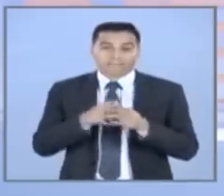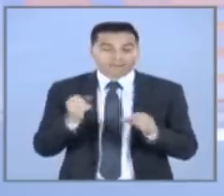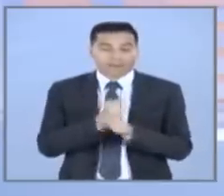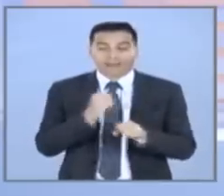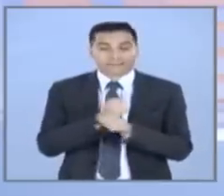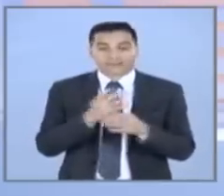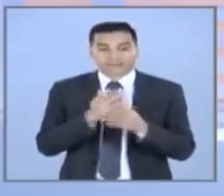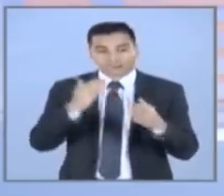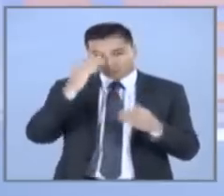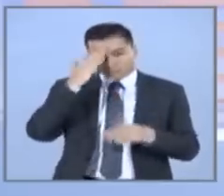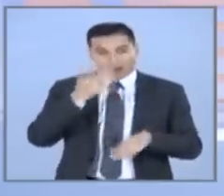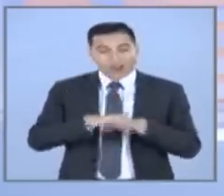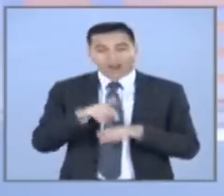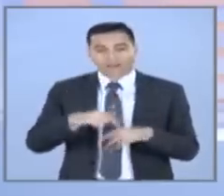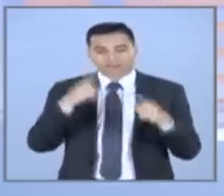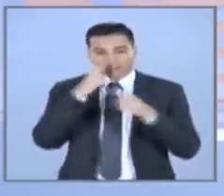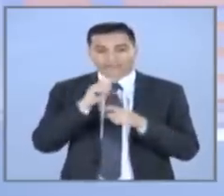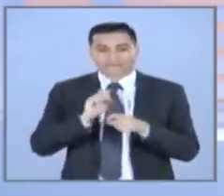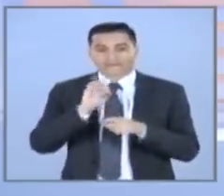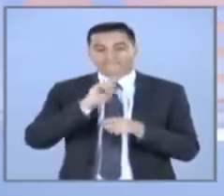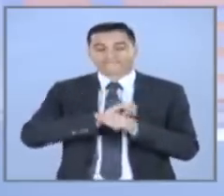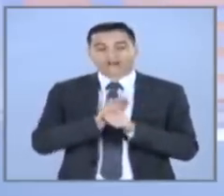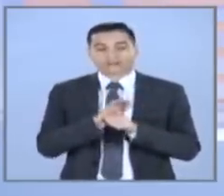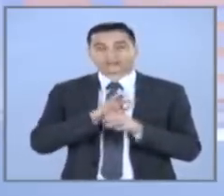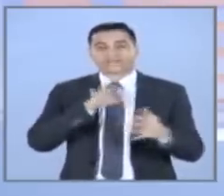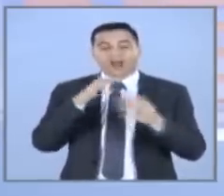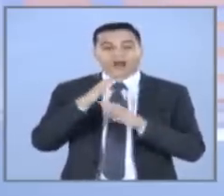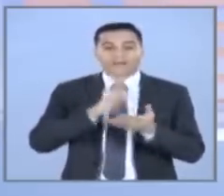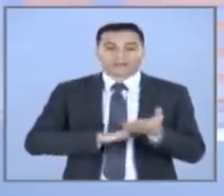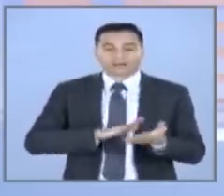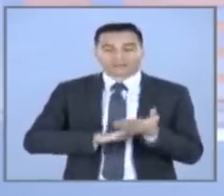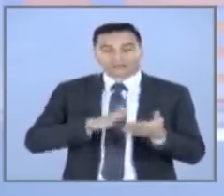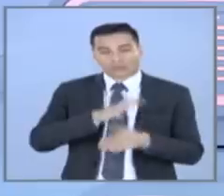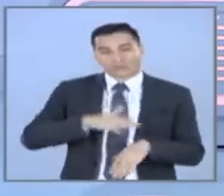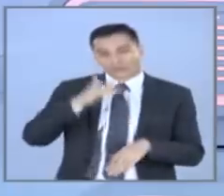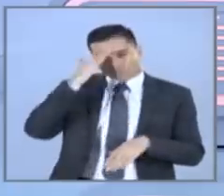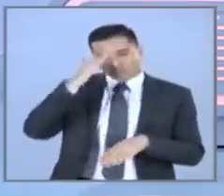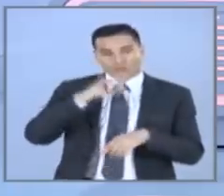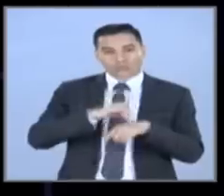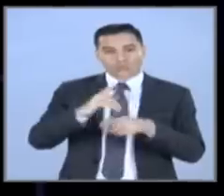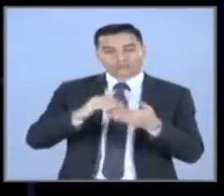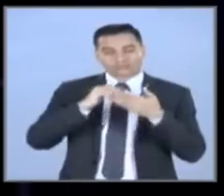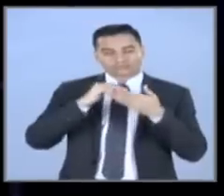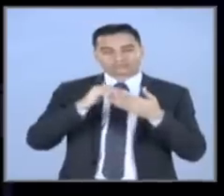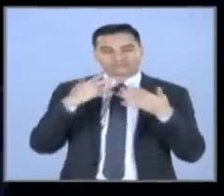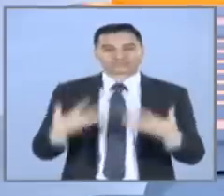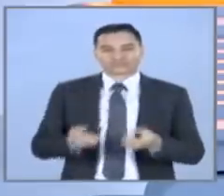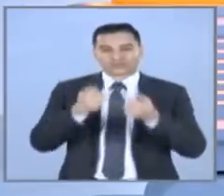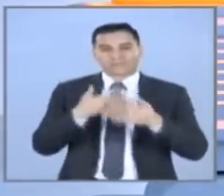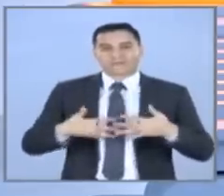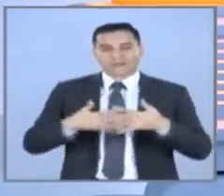الامكان من المحنة اللي هزت العالم كله. شكرا شكرا.